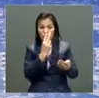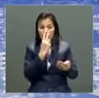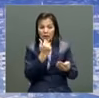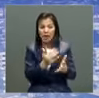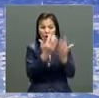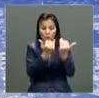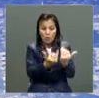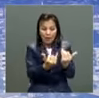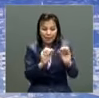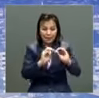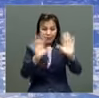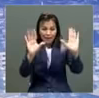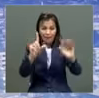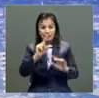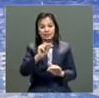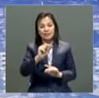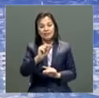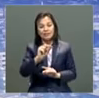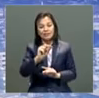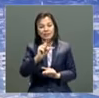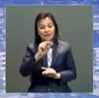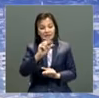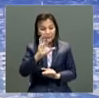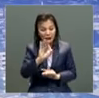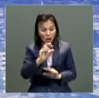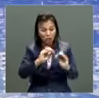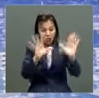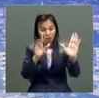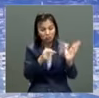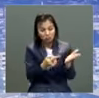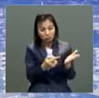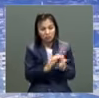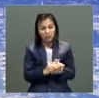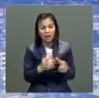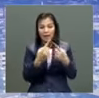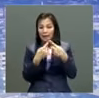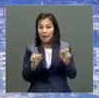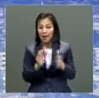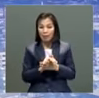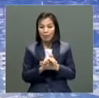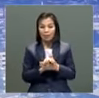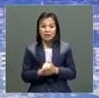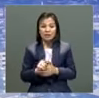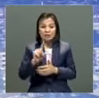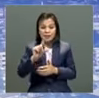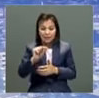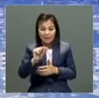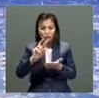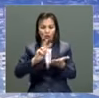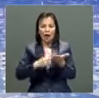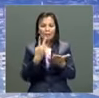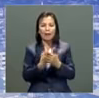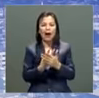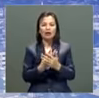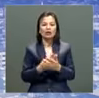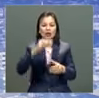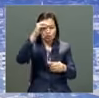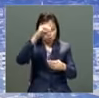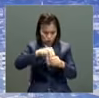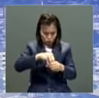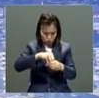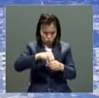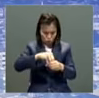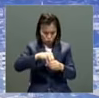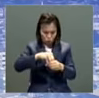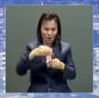วันนี้ที่มีตัวเลขอยู่ที่20กว่านะครับแต่ไงก็ตามแต่ก็อย่างที่บอก20กว่าไม่ได้ว่าหายนะครับยังมีเชื้อโรคอยู่ในนี้เ